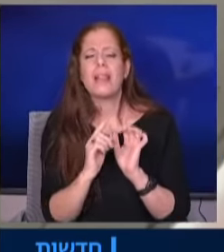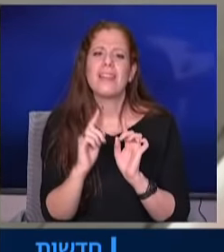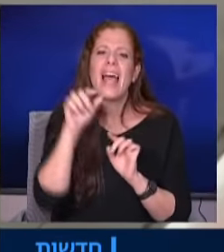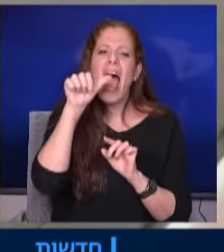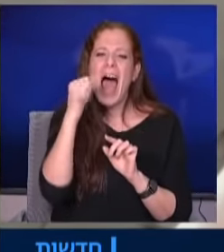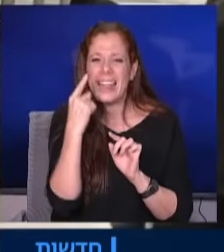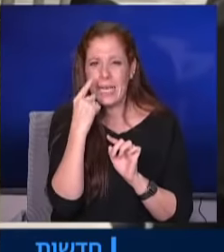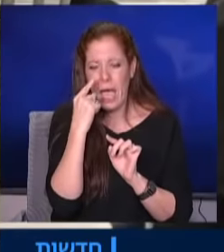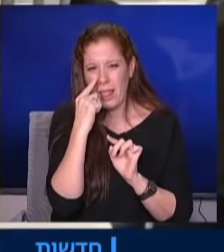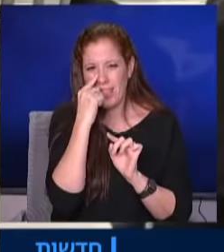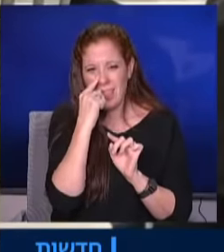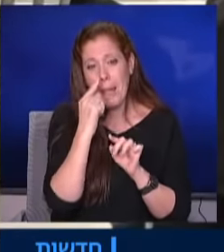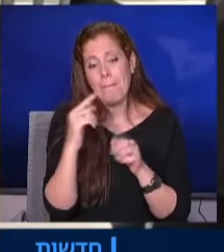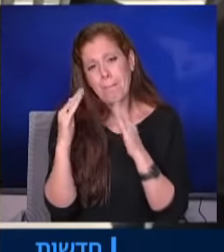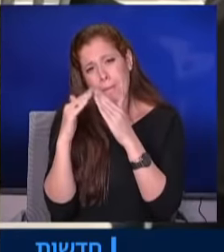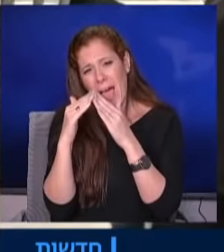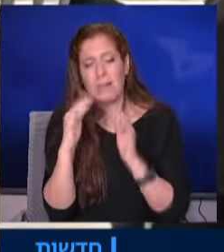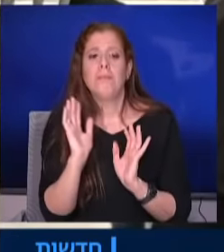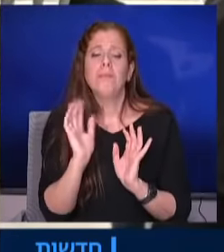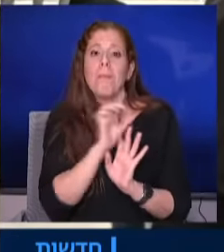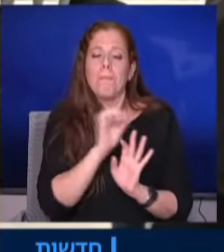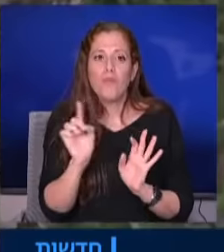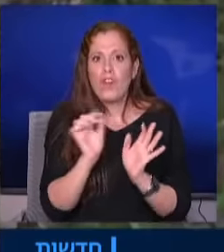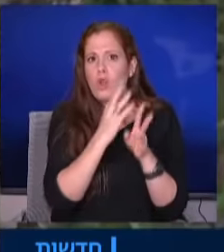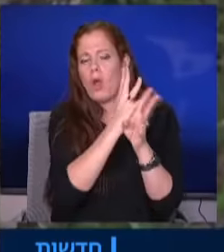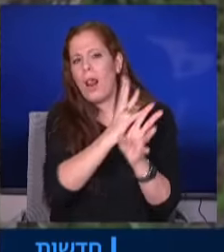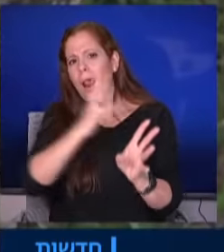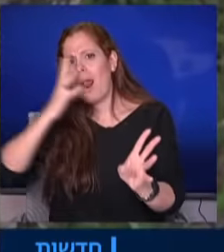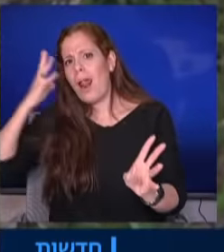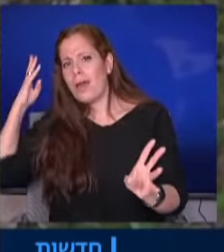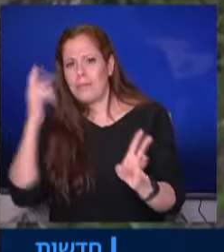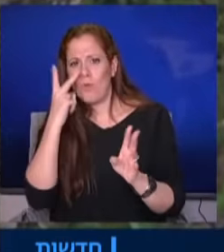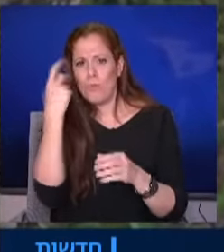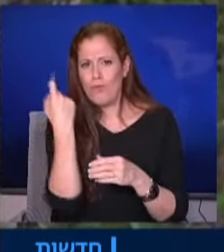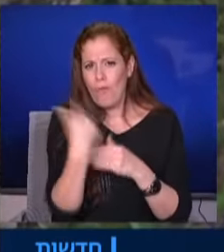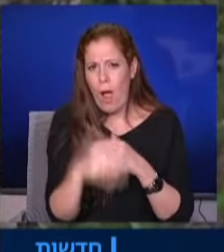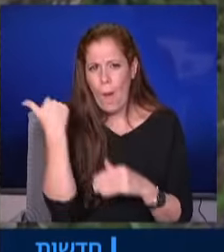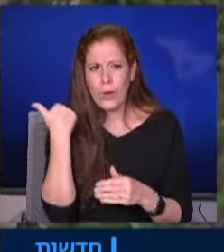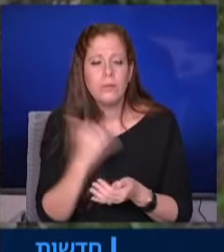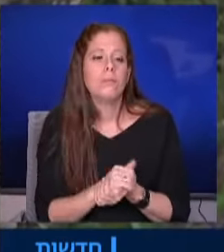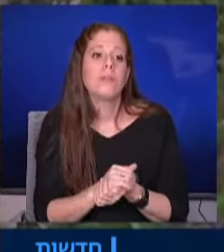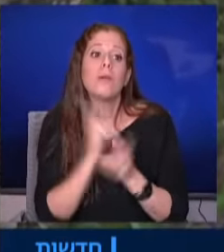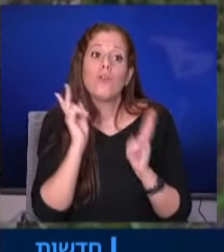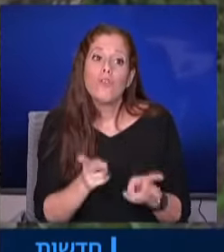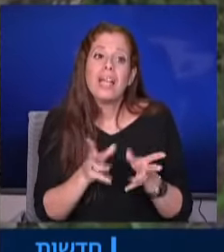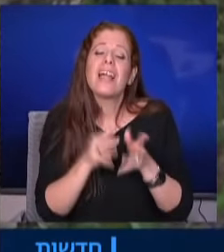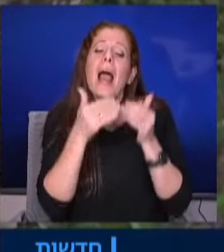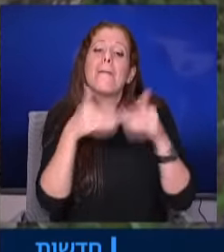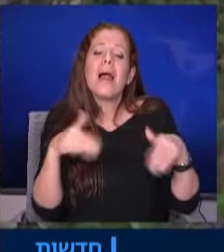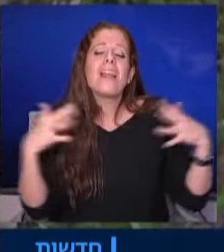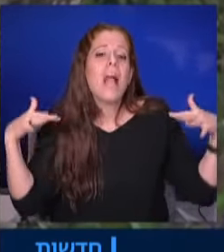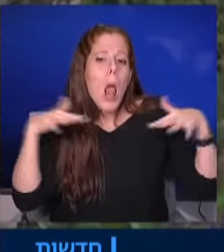זאת כדי להימנע מהתורים הארוכים שראינו בשבוע האחרון. הדבר שאפשר לעשות זה להגביל התקהלויות ככל האפשר, זה אחריות